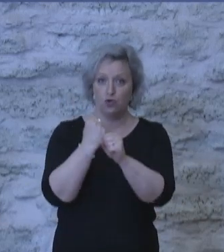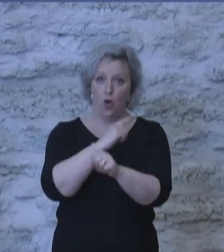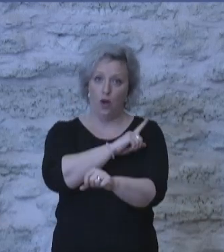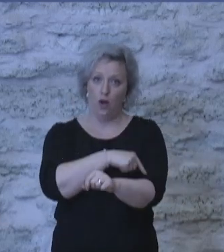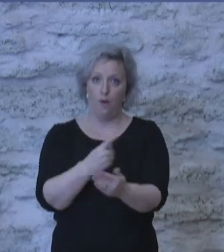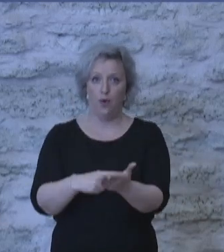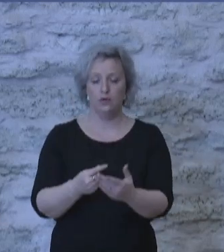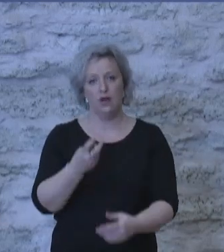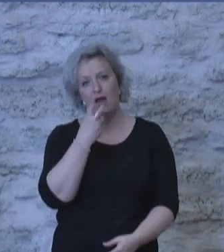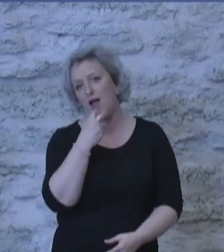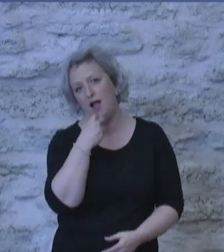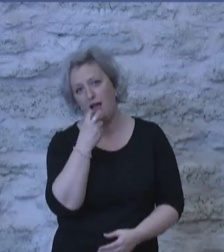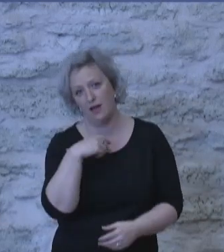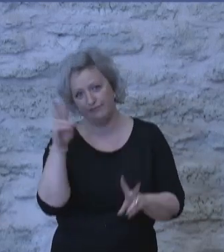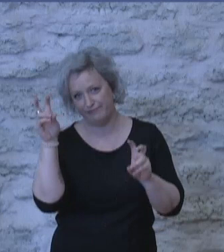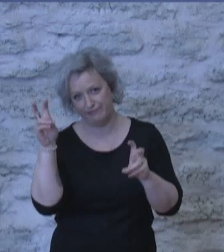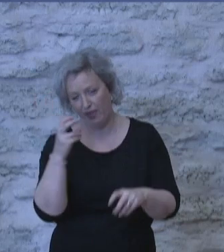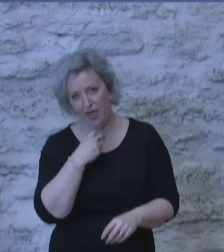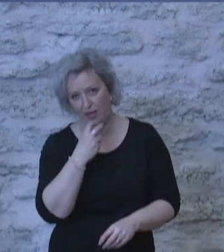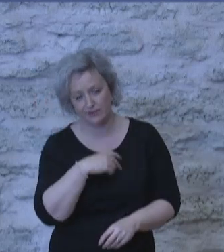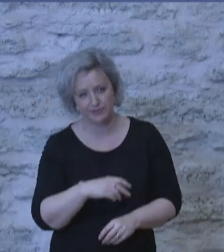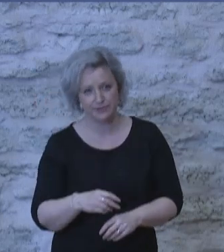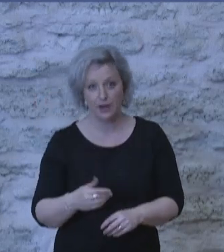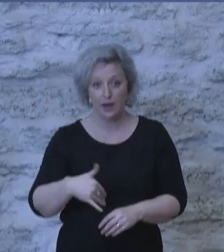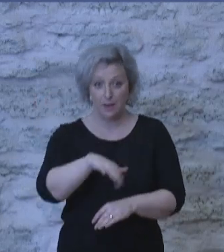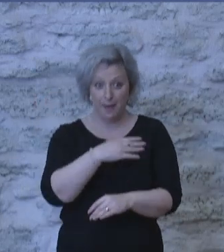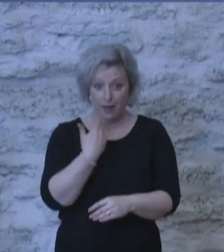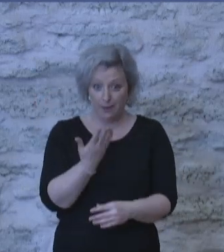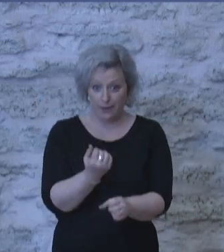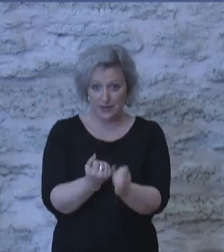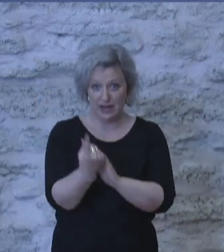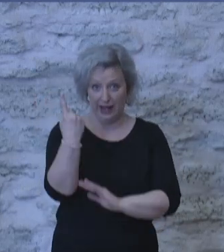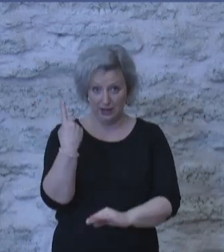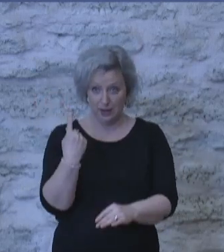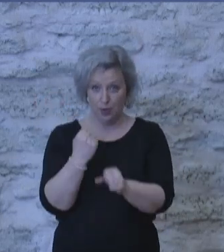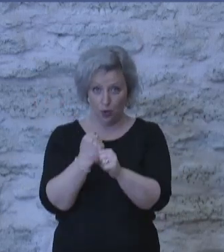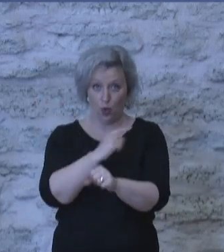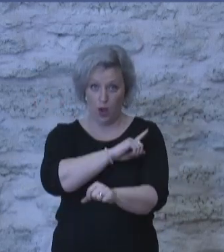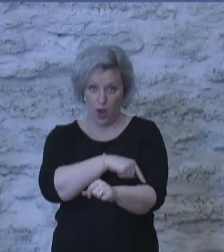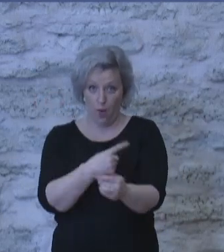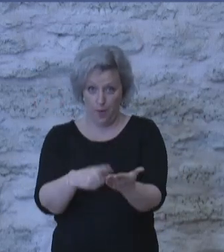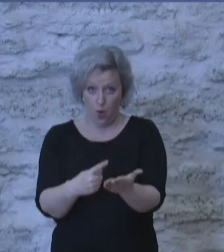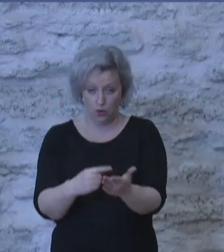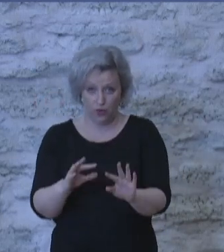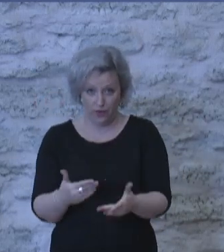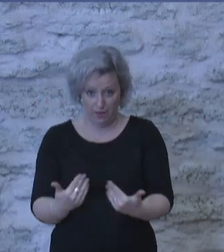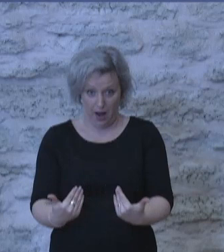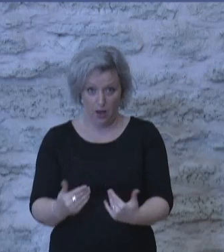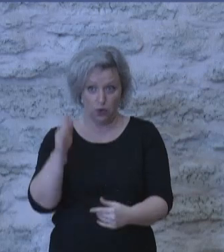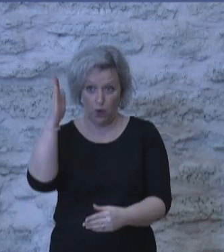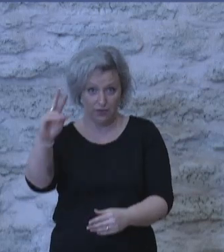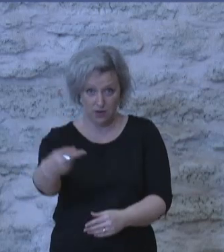Noh, kuulge lubage lihtsalt naerda. Lubage lihtsalt naerda. Meie ei ole mingit tööjõu puudus tekitanud ja ei tekita ka tulevikus.